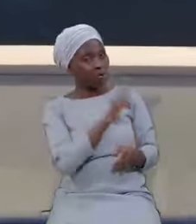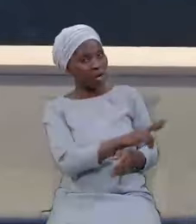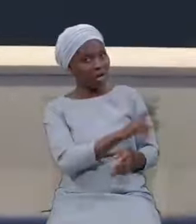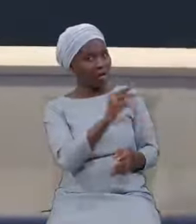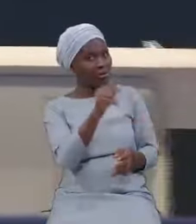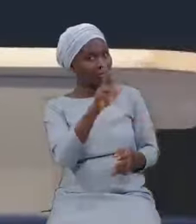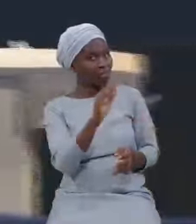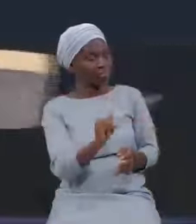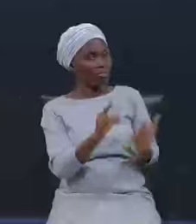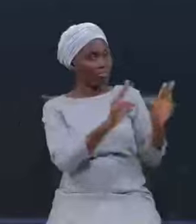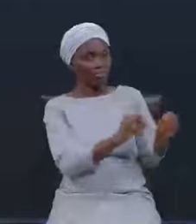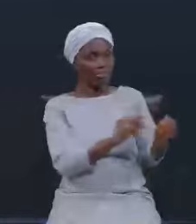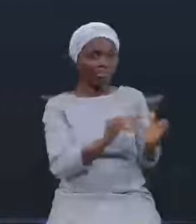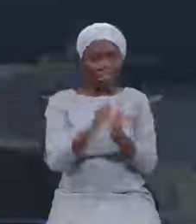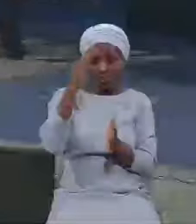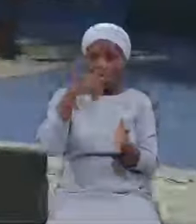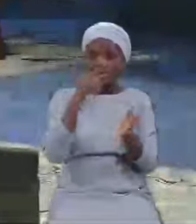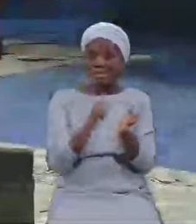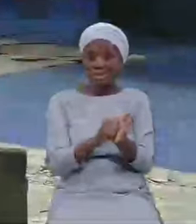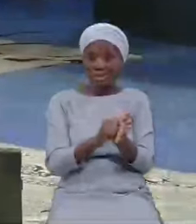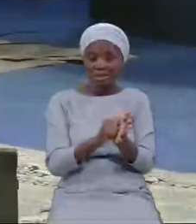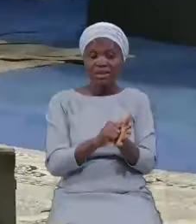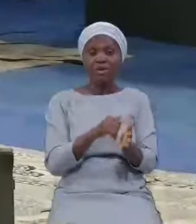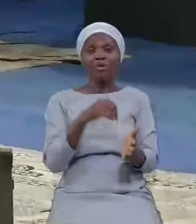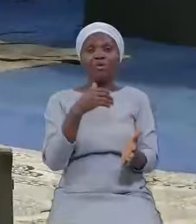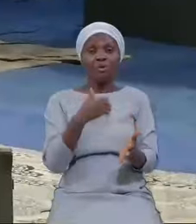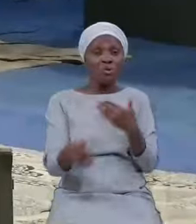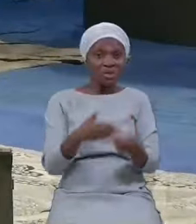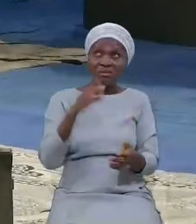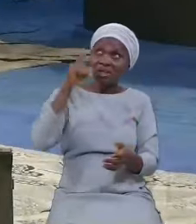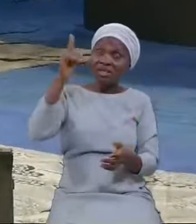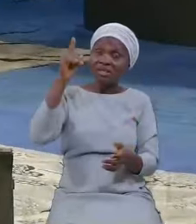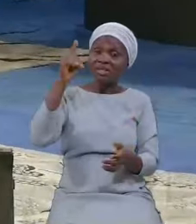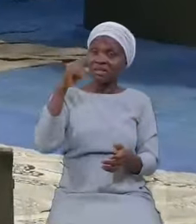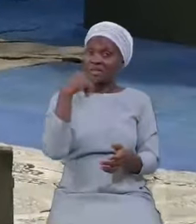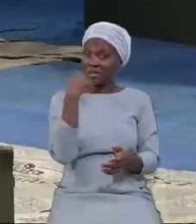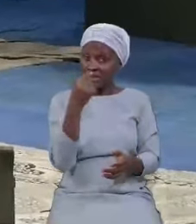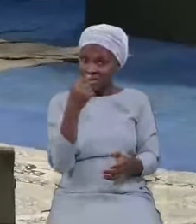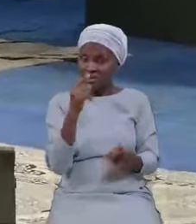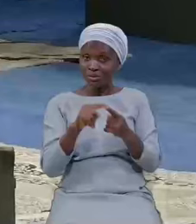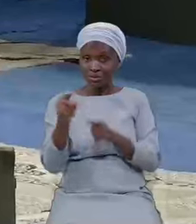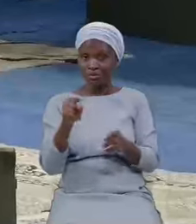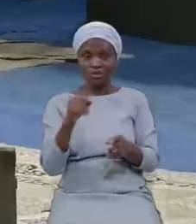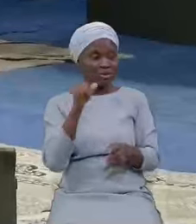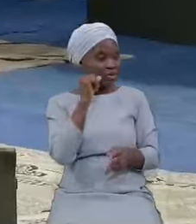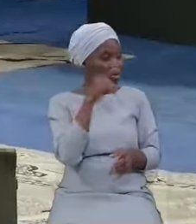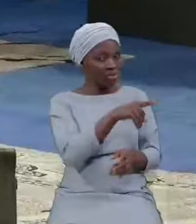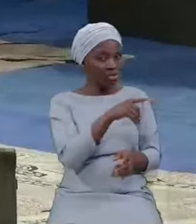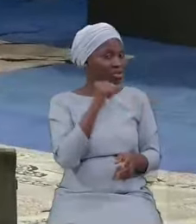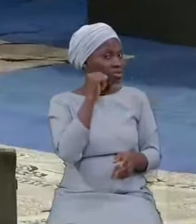tout ce qu'il vous dira. Elle n'a pas dit tout ce que je dirai.